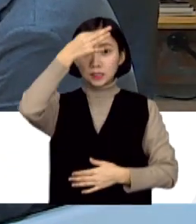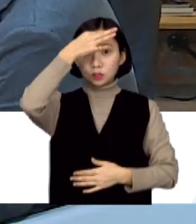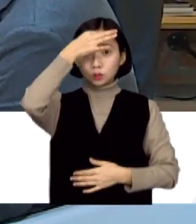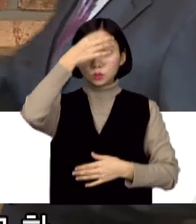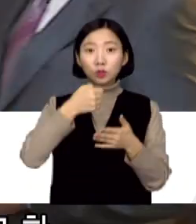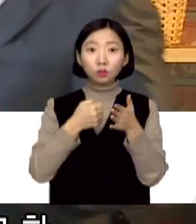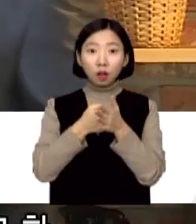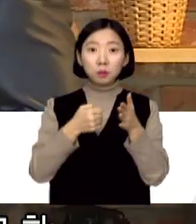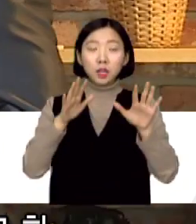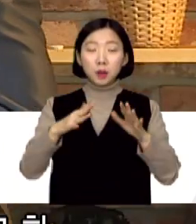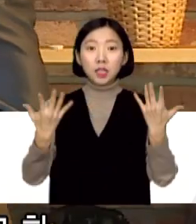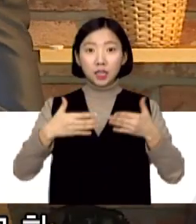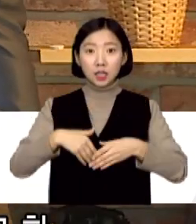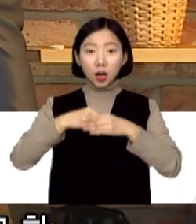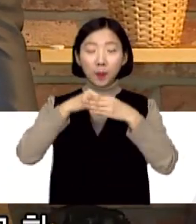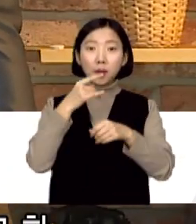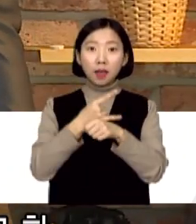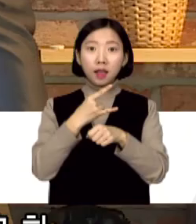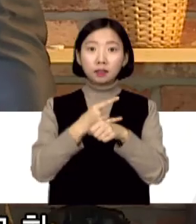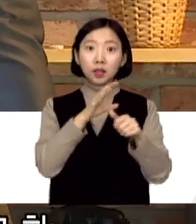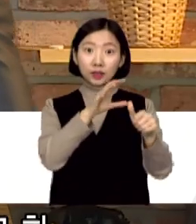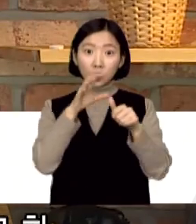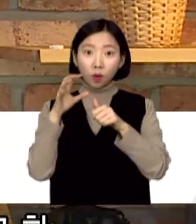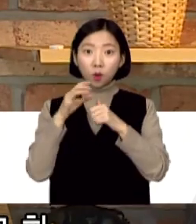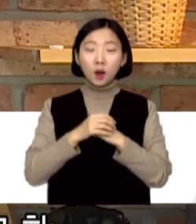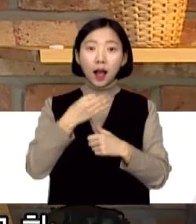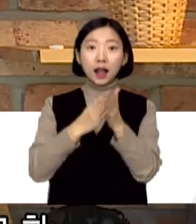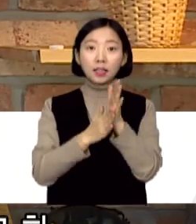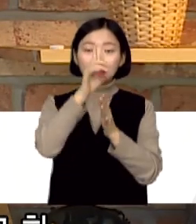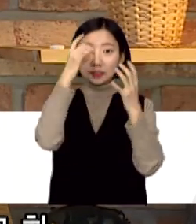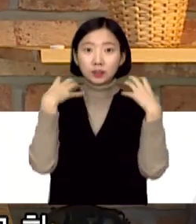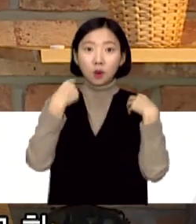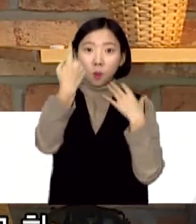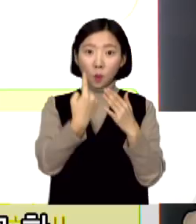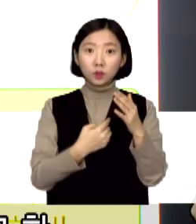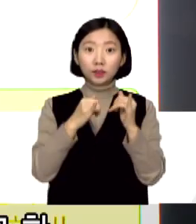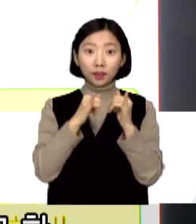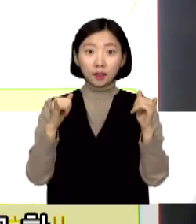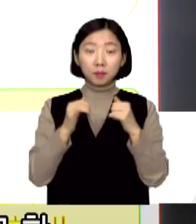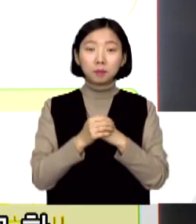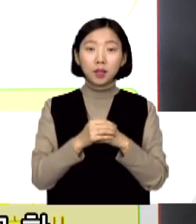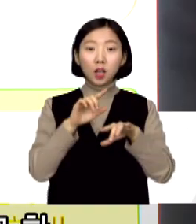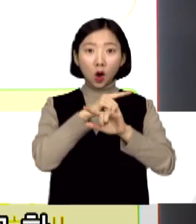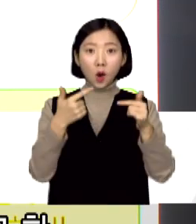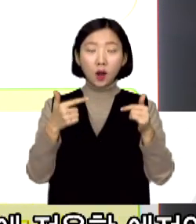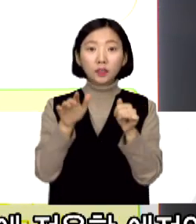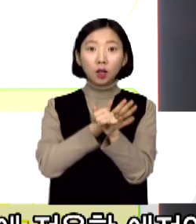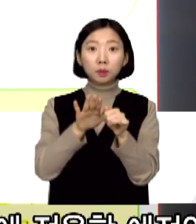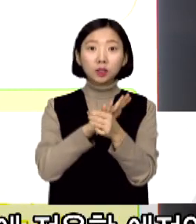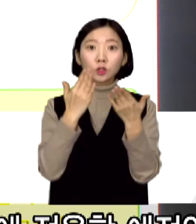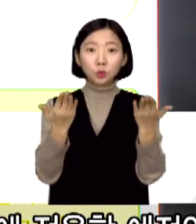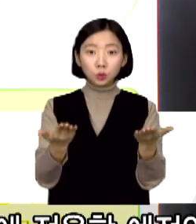기술인데요 안양시는 이번 업무 협약을 통해 이미지 매칭을 활용하여 안양시청 방문 민원인을 대상으로 한